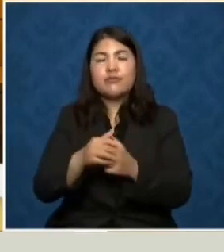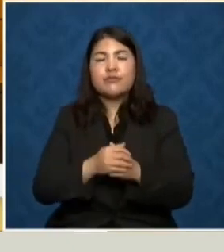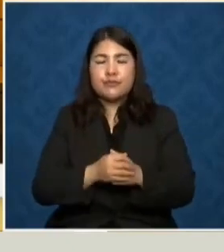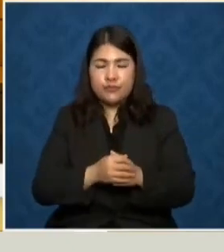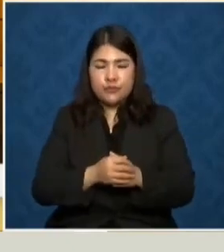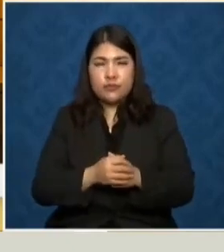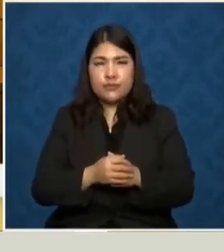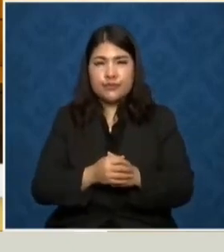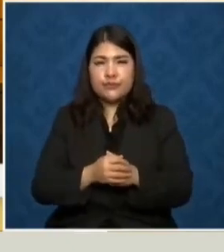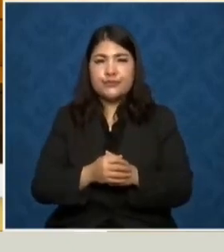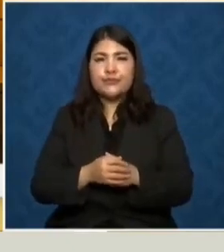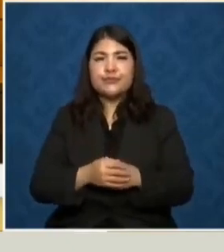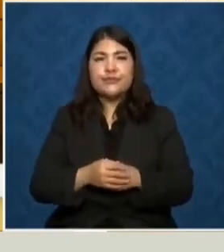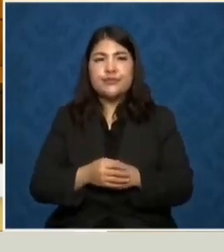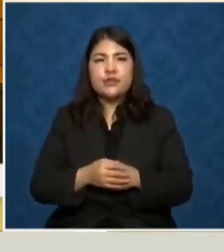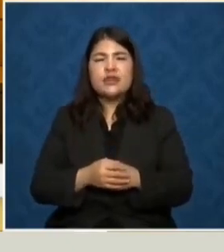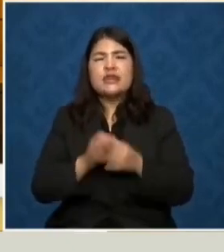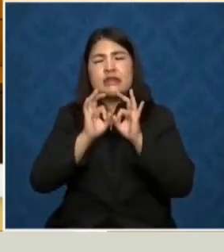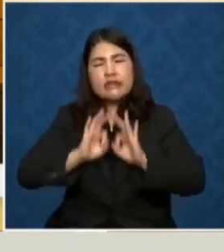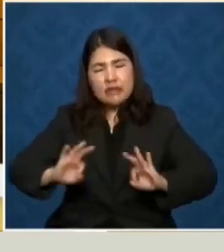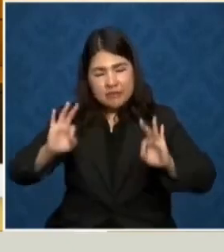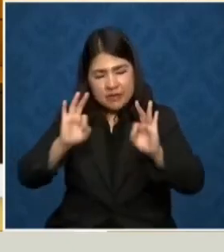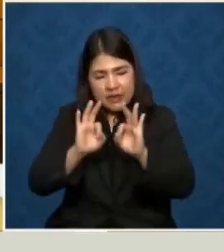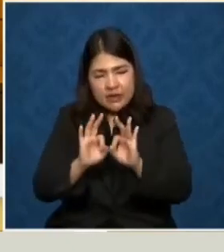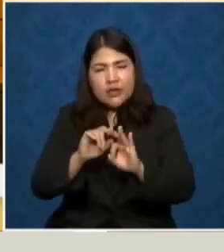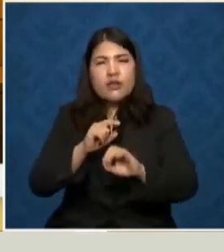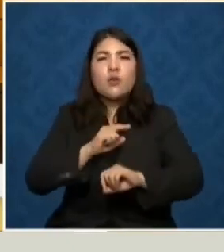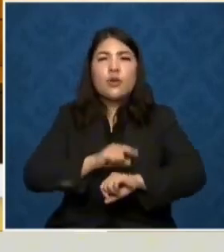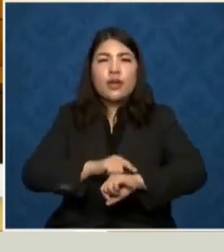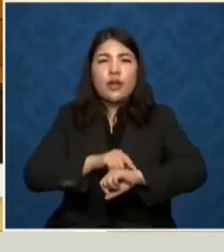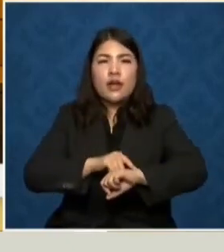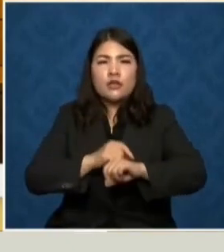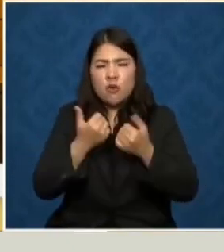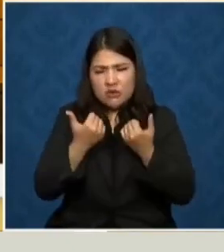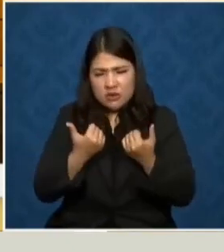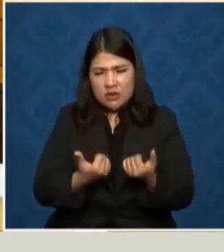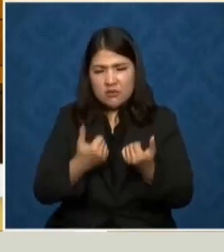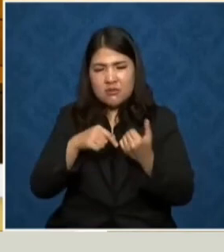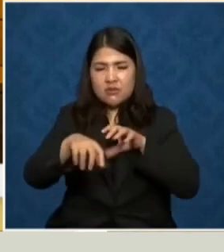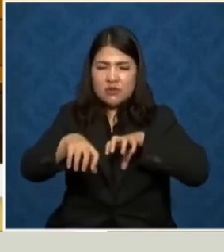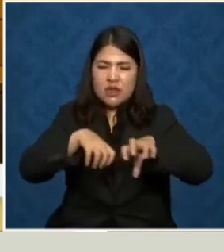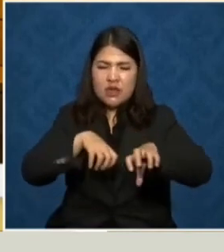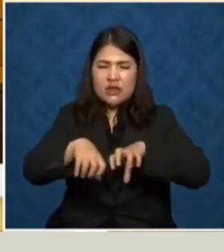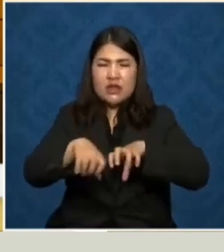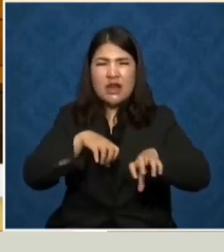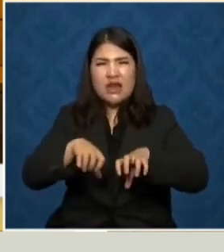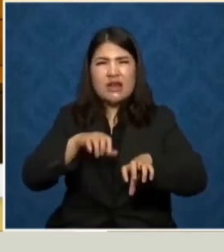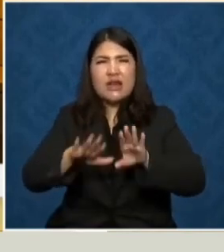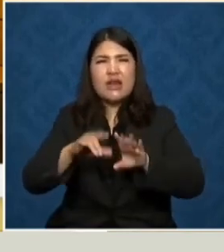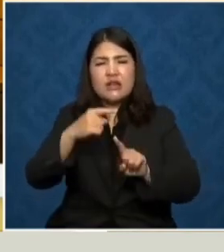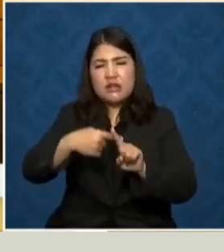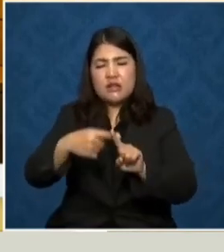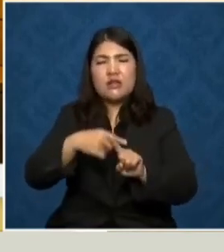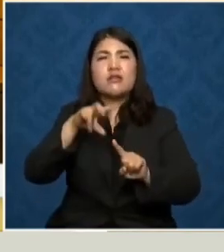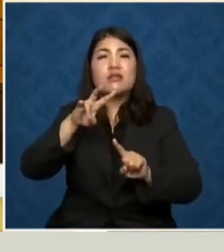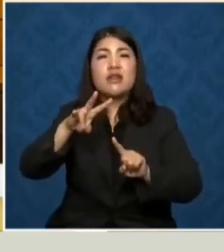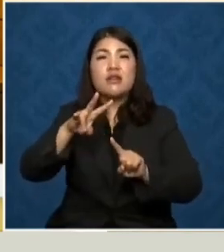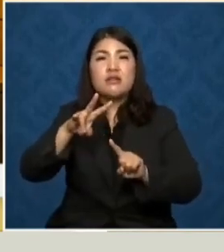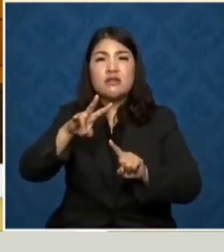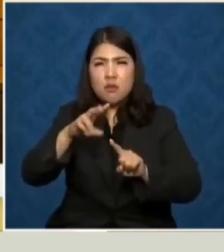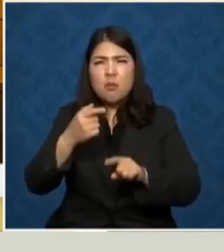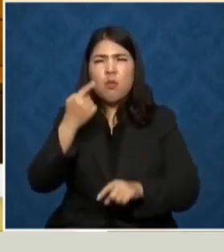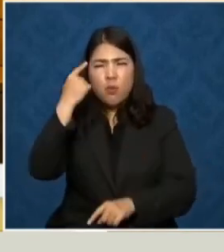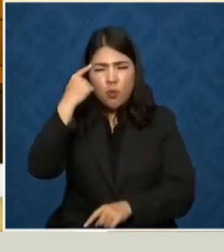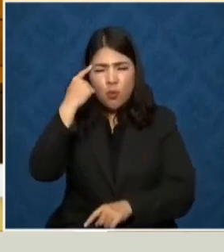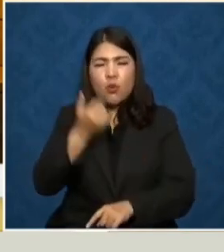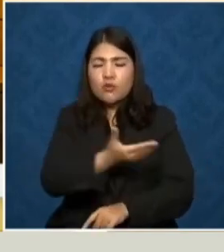แต่ว่าต้องใช้เวลาครับเราเพิ่งเข้ามาทำจัดการประเทศแค่เป็นแค่7เดือนเท่านั้นเองผมเชื่อว่าทุกท่านทำง